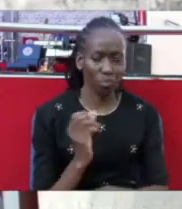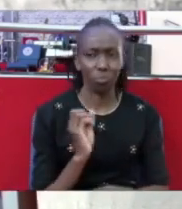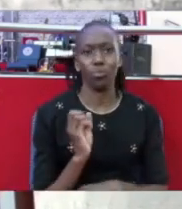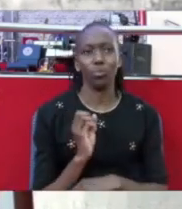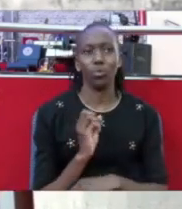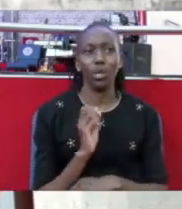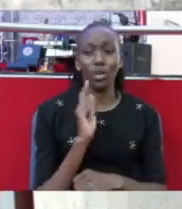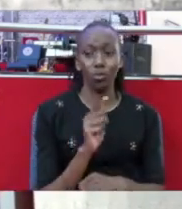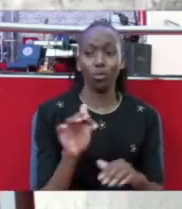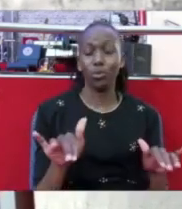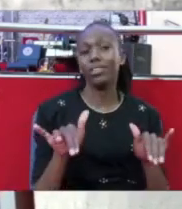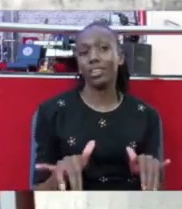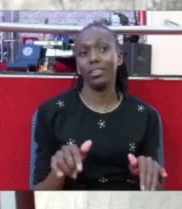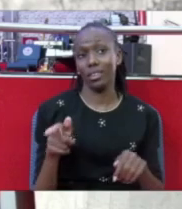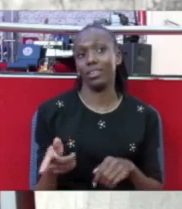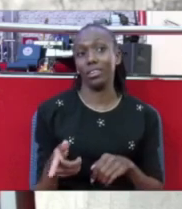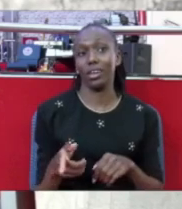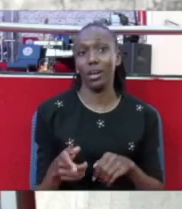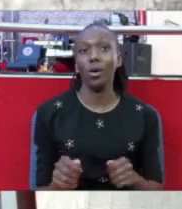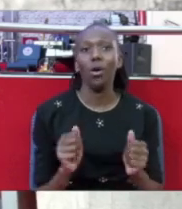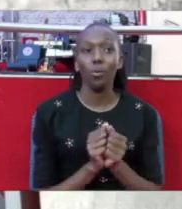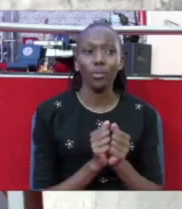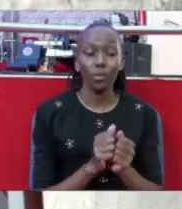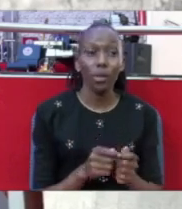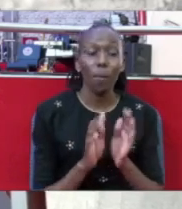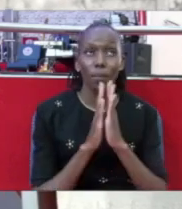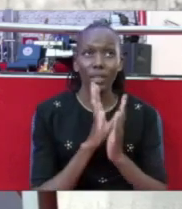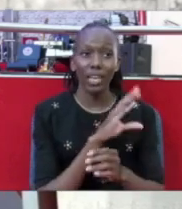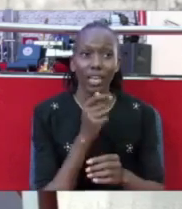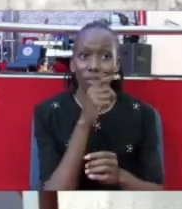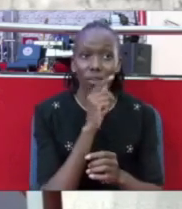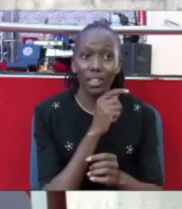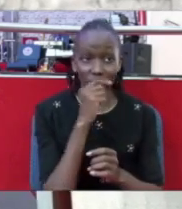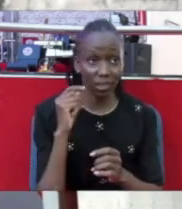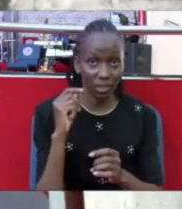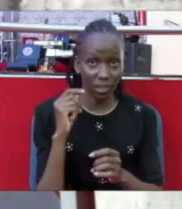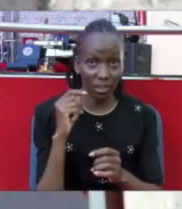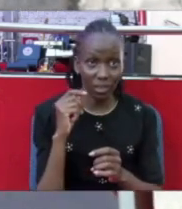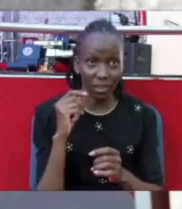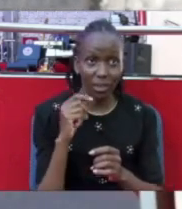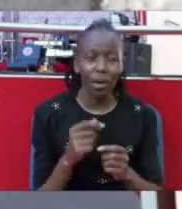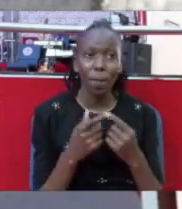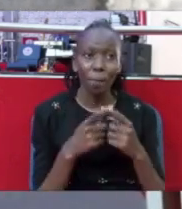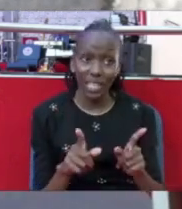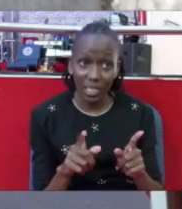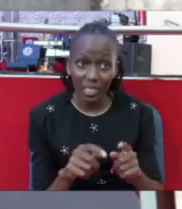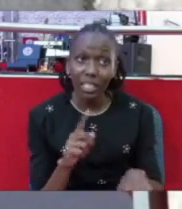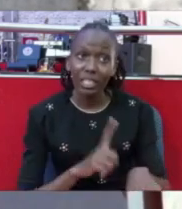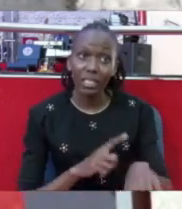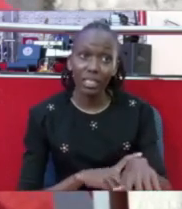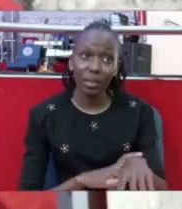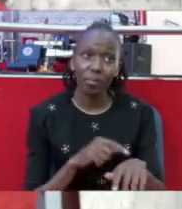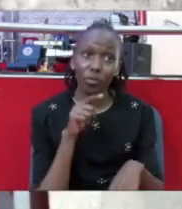fasting. Unaweza tumia wakati hapa ukiomba na kufunga. But unless prayer and fasting is blended with works, lakini kama